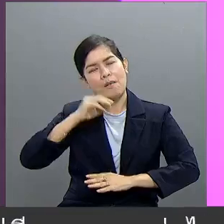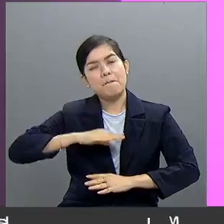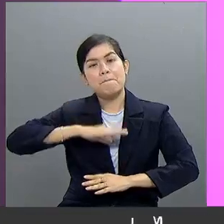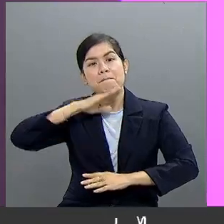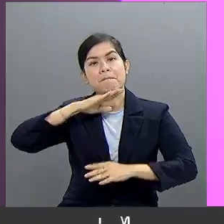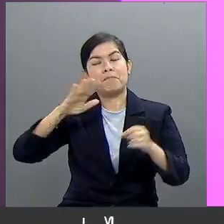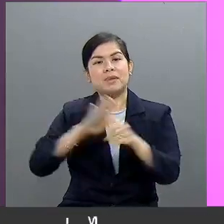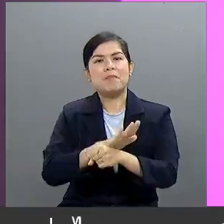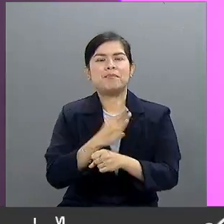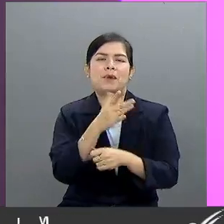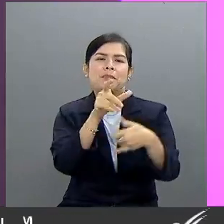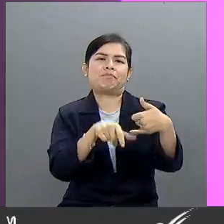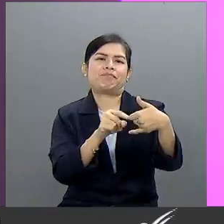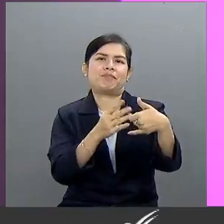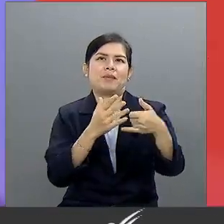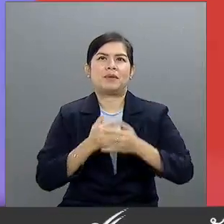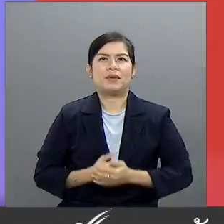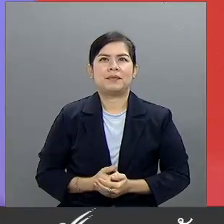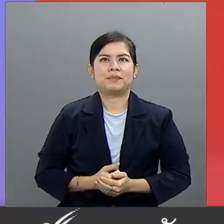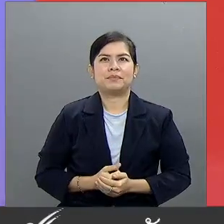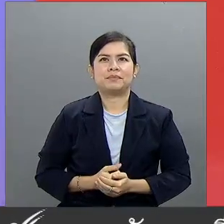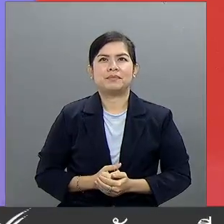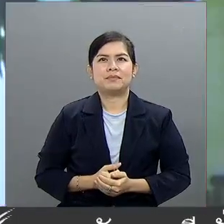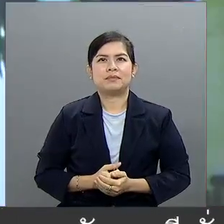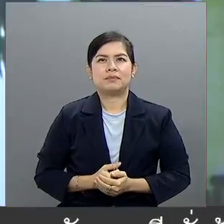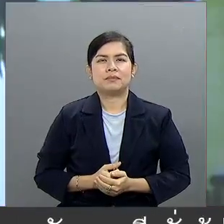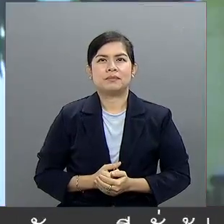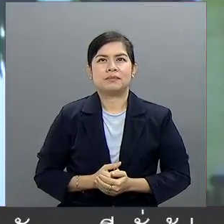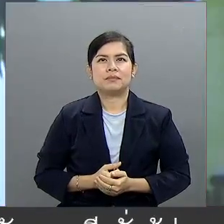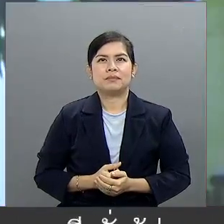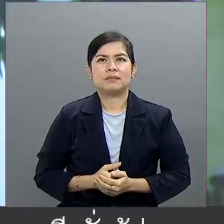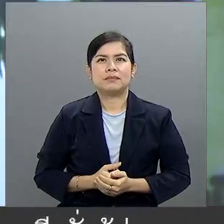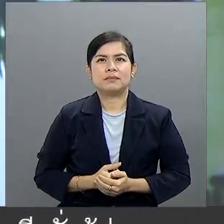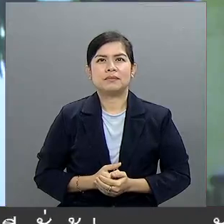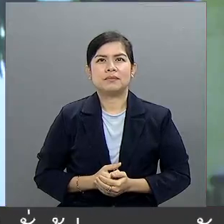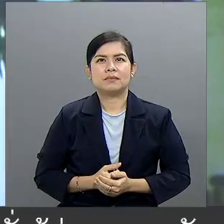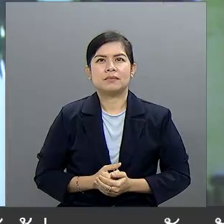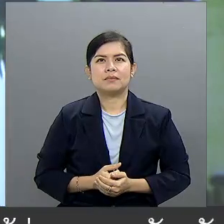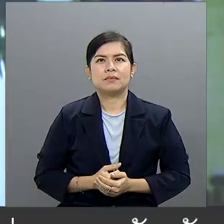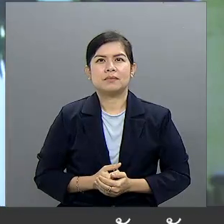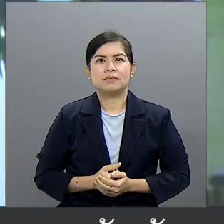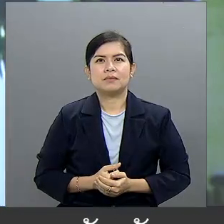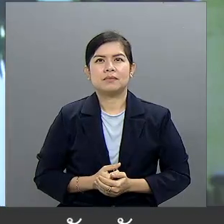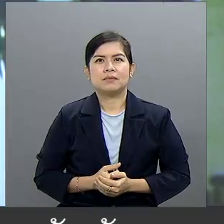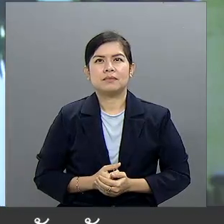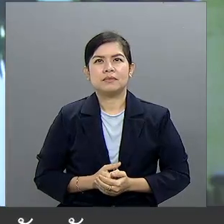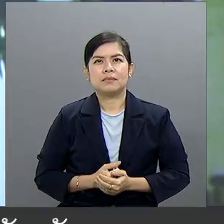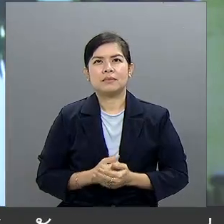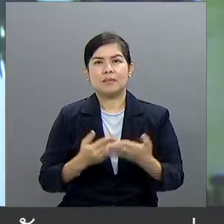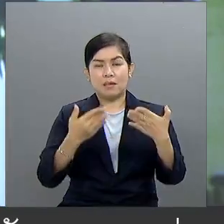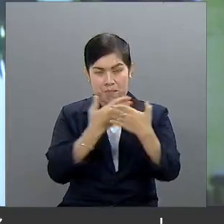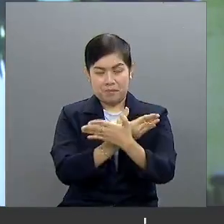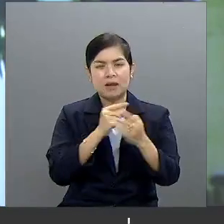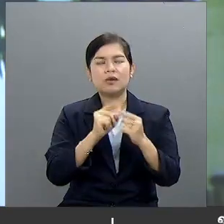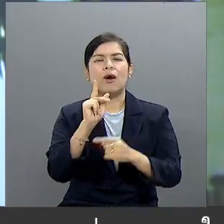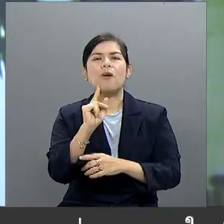ครับ ใช่ไหมพอรถเสียก่อนมาถึงที่ทำงาน นะ เราไปข่าวอื่นดีกว่าดูแล้วเราไม่ค่อยจะดีแล้วเน า ะ เปิดมาดู อาชี